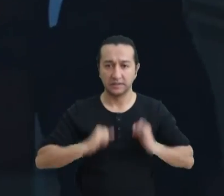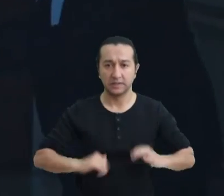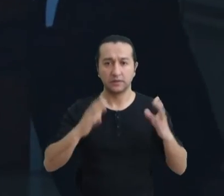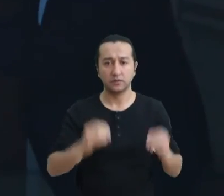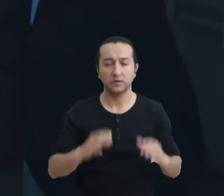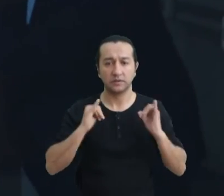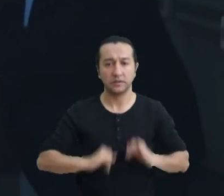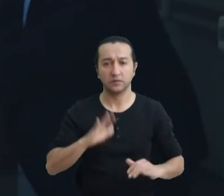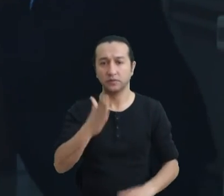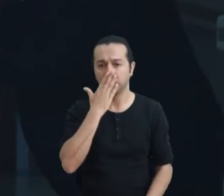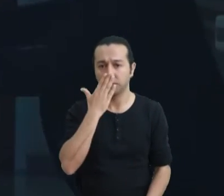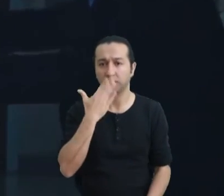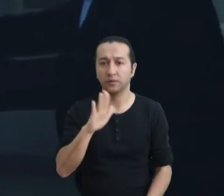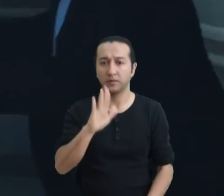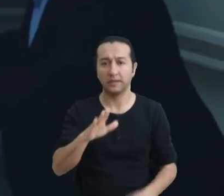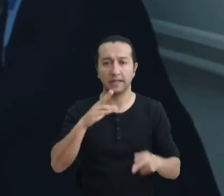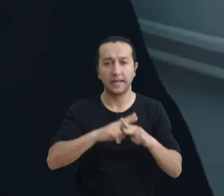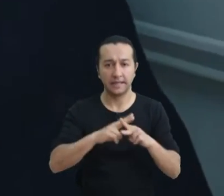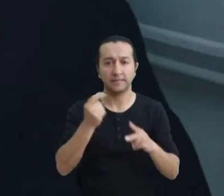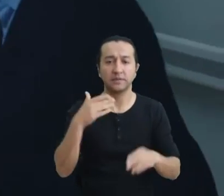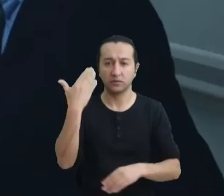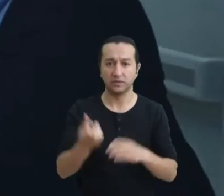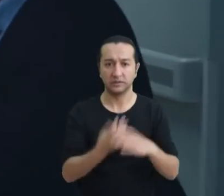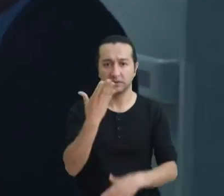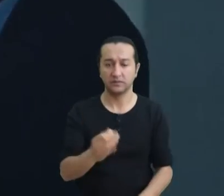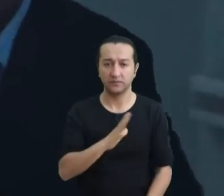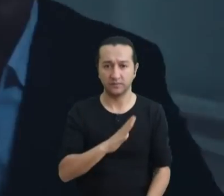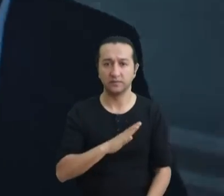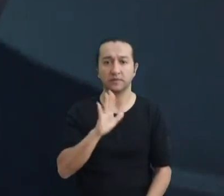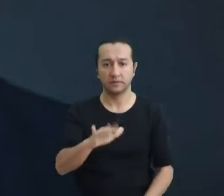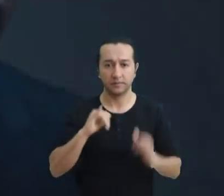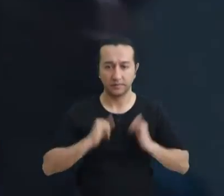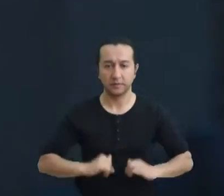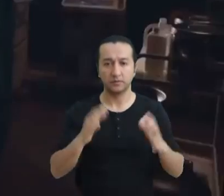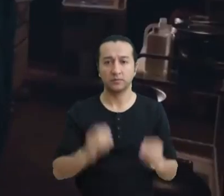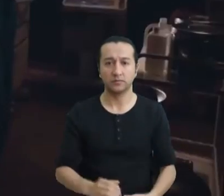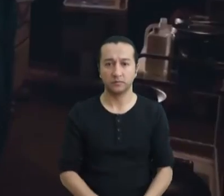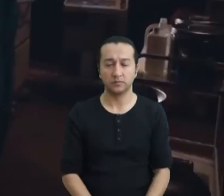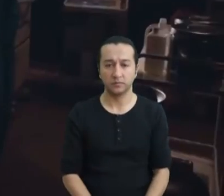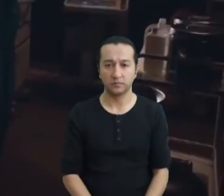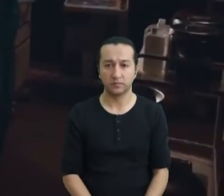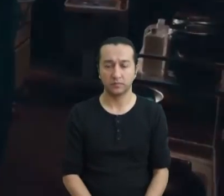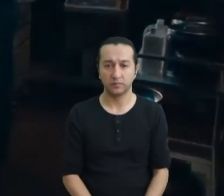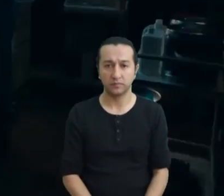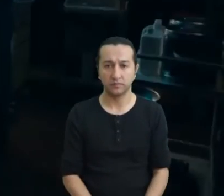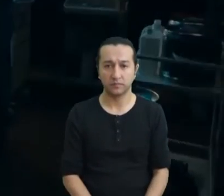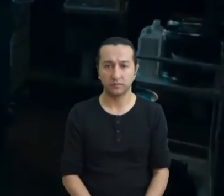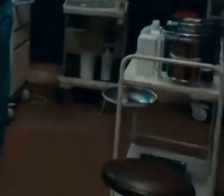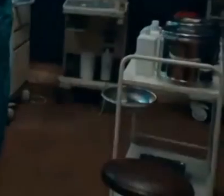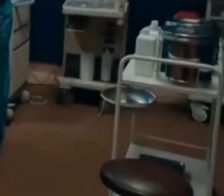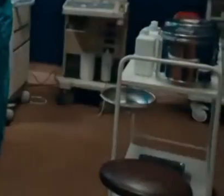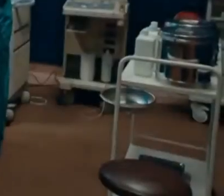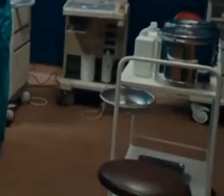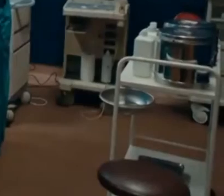olun. Ne yapacağız? Telaşa şimdi mahal yok. Tamam. Elektrikler birazdan ya gelecek. Allah Allah. Tamam, sakin ol. Üstünü telaşla yürüdü. Ameliyathanede